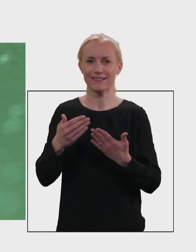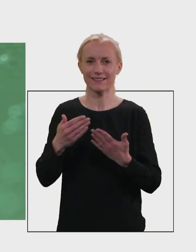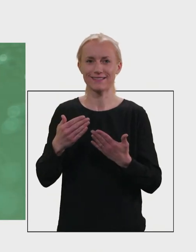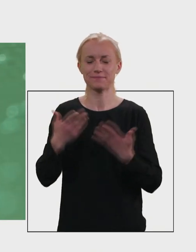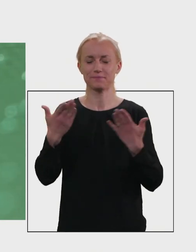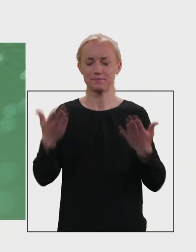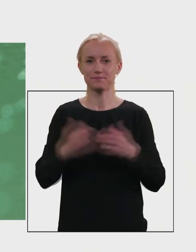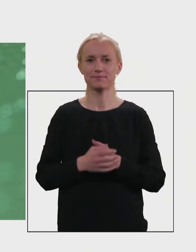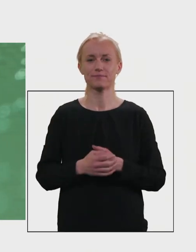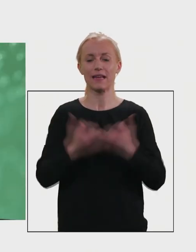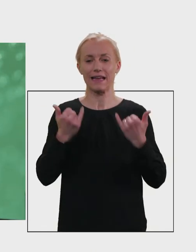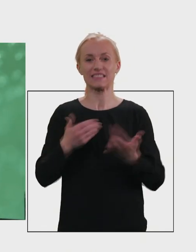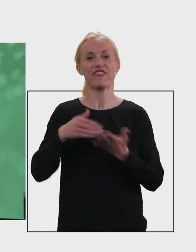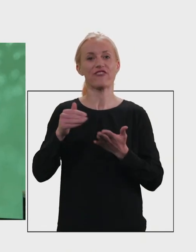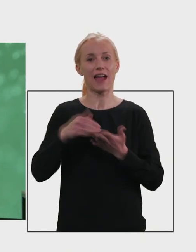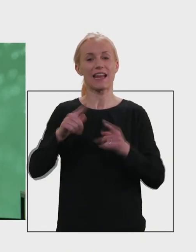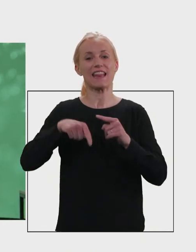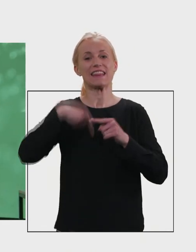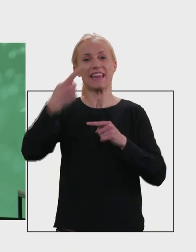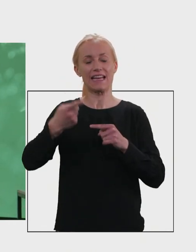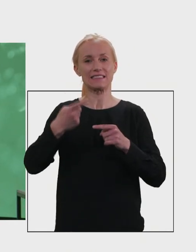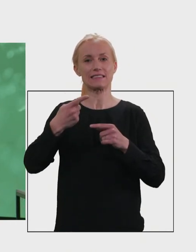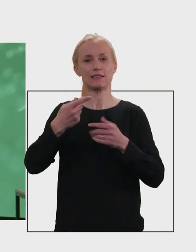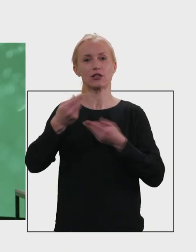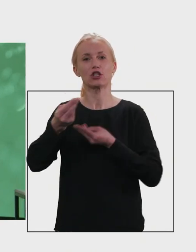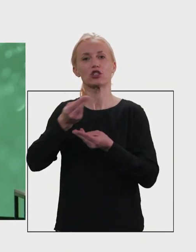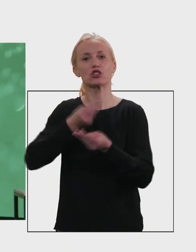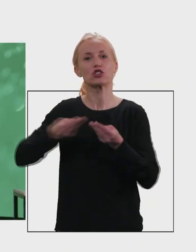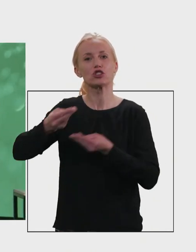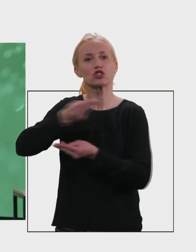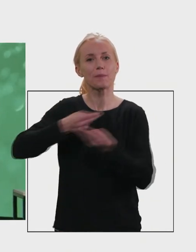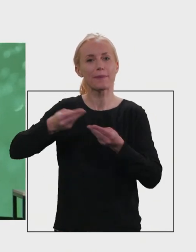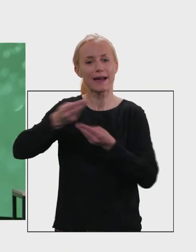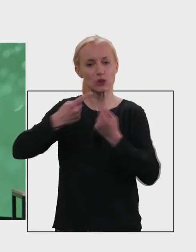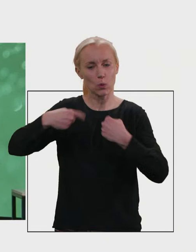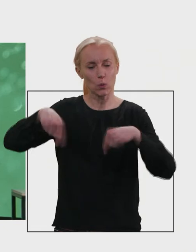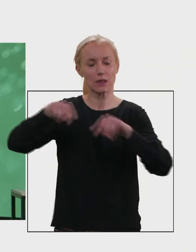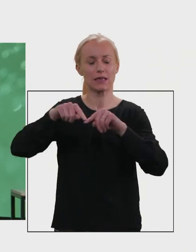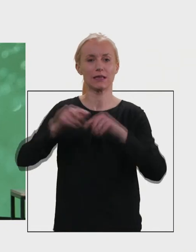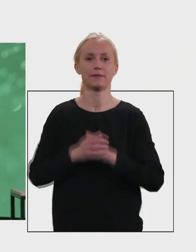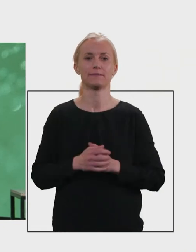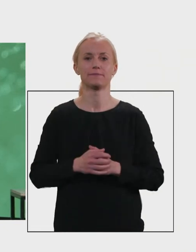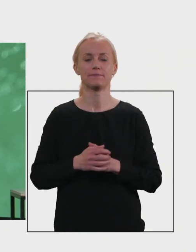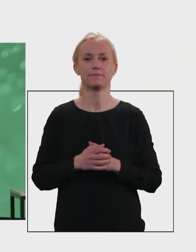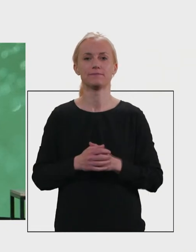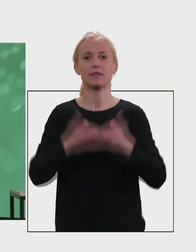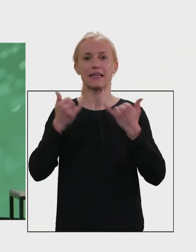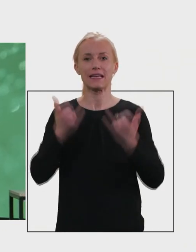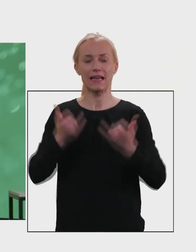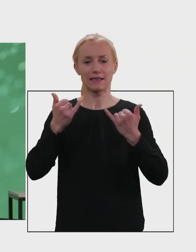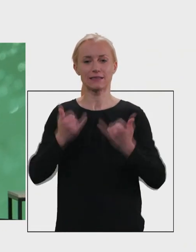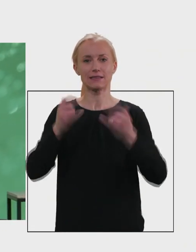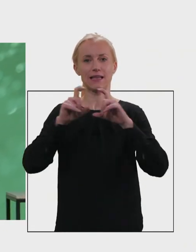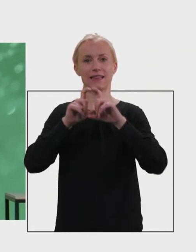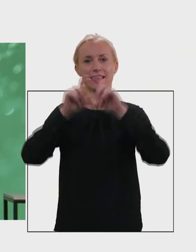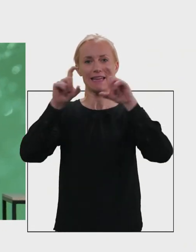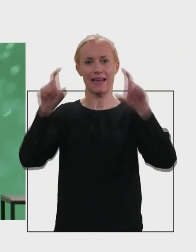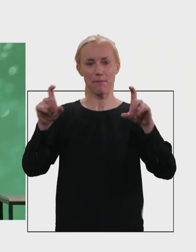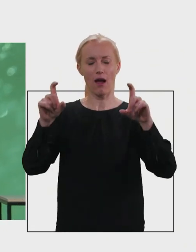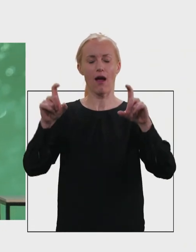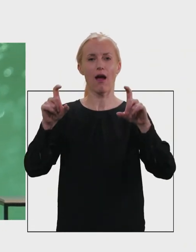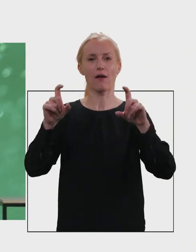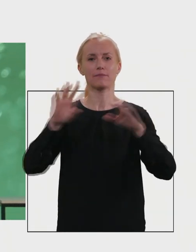dieser Stelle. Wir machen weiter mit der nächsten Gesprächsrunde. Und zwar geht es jetzt zum einen natürlich